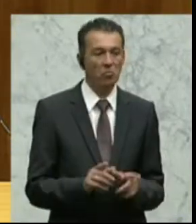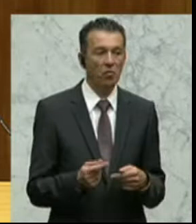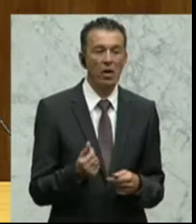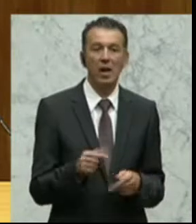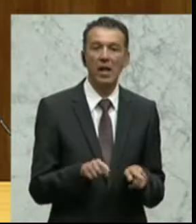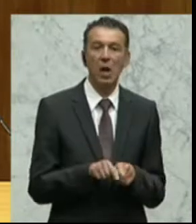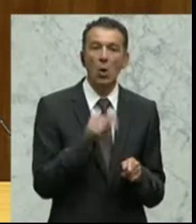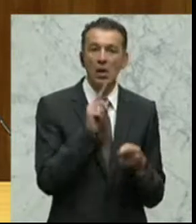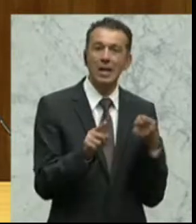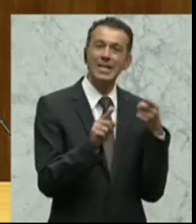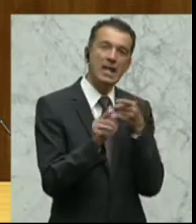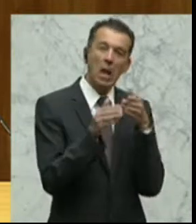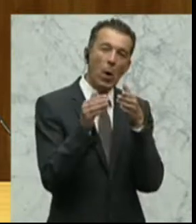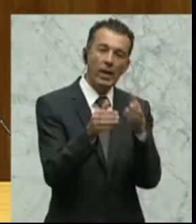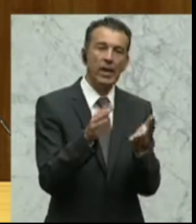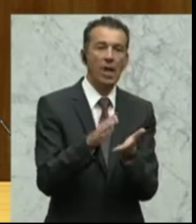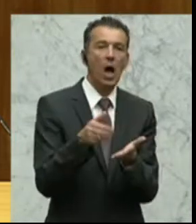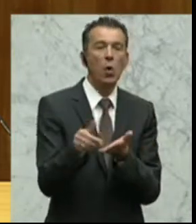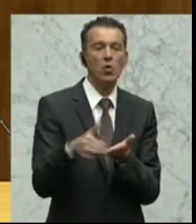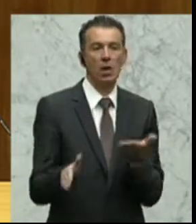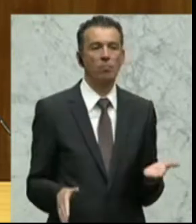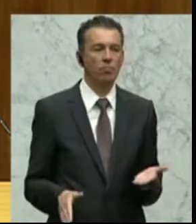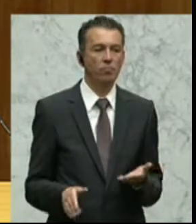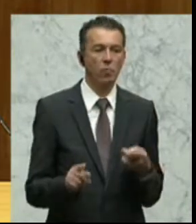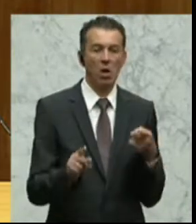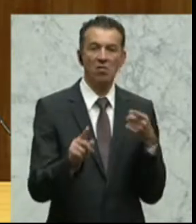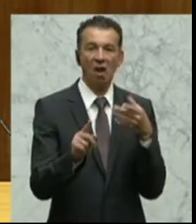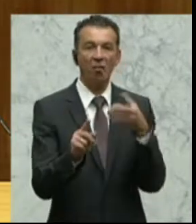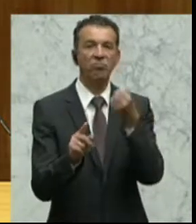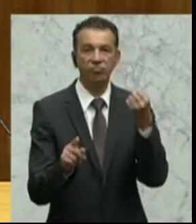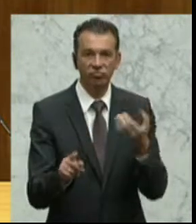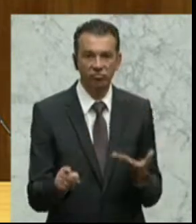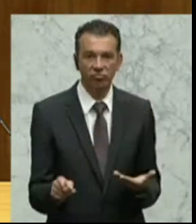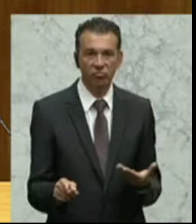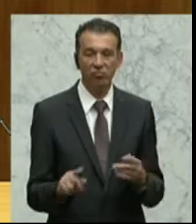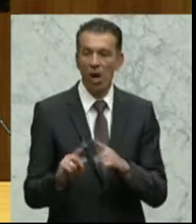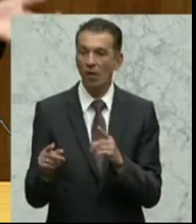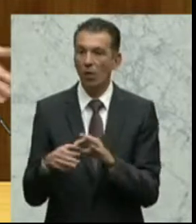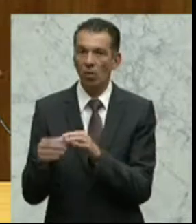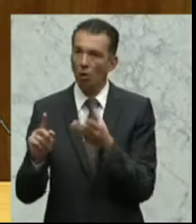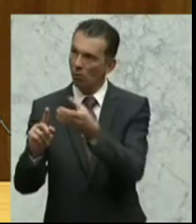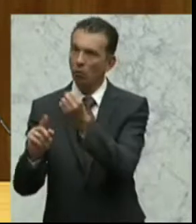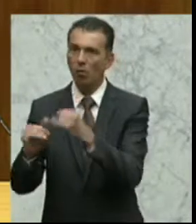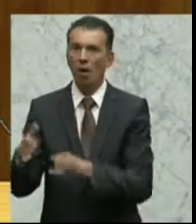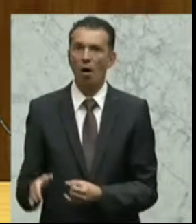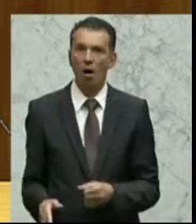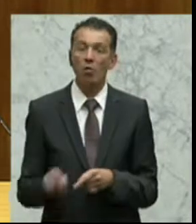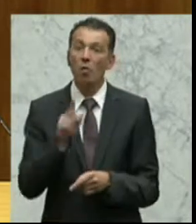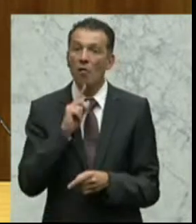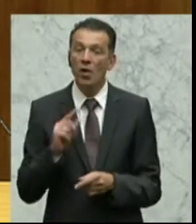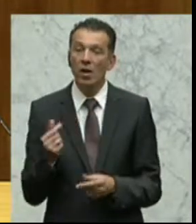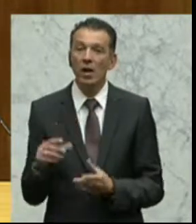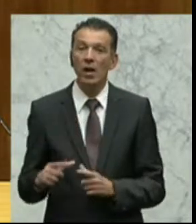zielgerichtet aus. Oder zumindest erreichen wir die Ziele schlechter als andere Gesellschaften, die eben weniger Geldleistungen geben und dafür